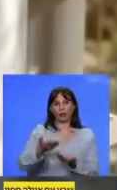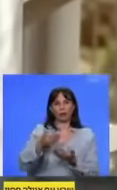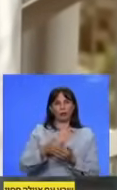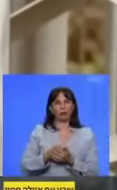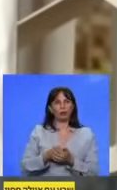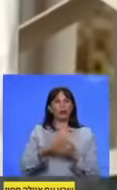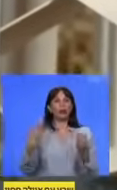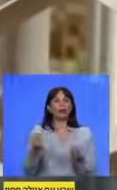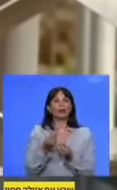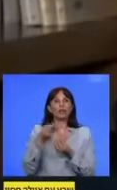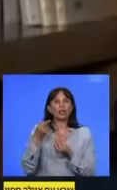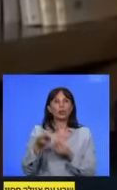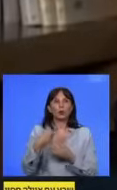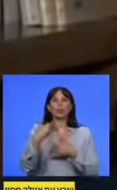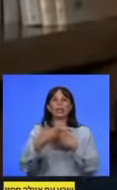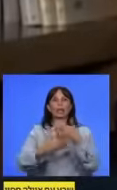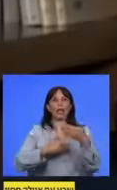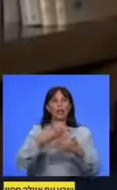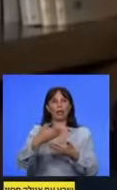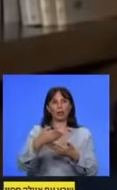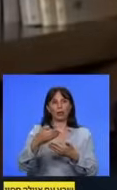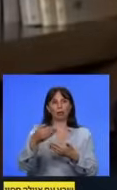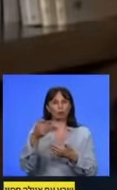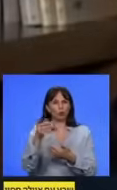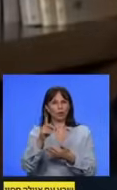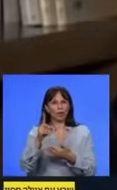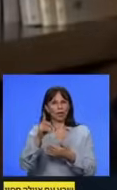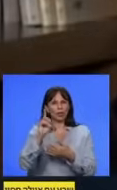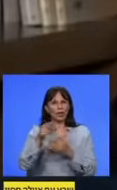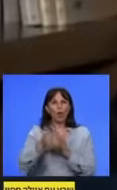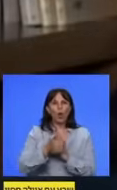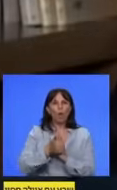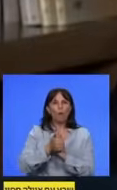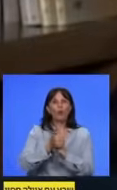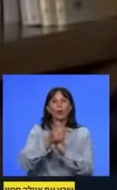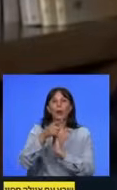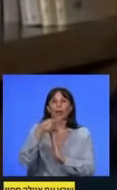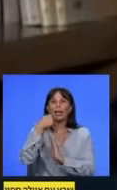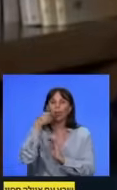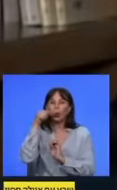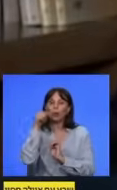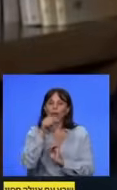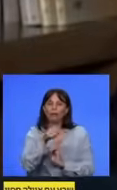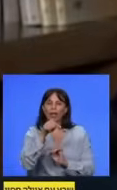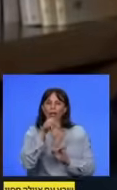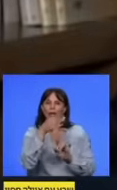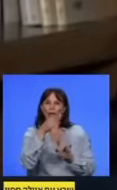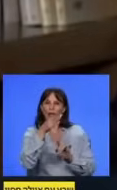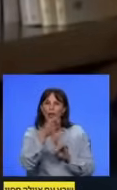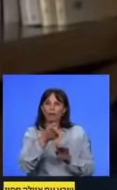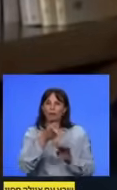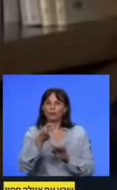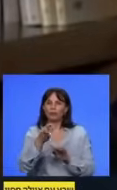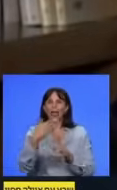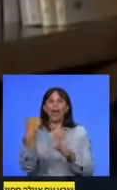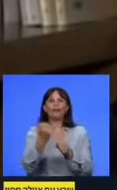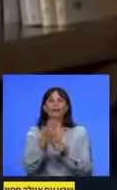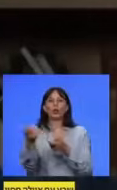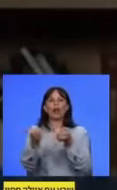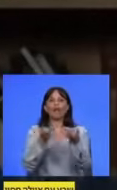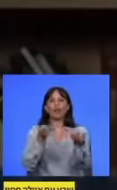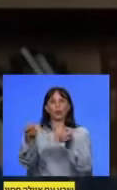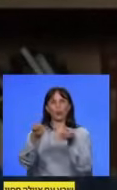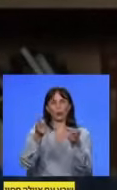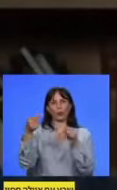הדבר הזה הוא תהליך שמישהו היה צריך להוביל אותו בו. להוביל אותו באף, להגיד אותו, תפנה אליו, ואז תפנה אליו. להפעיל אותו. להפעיל אותו